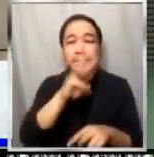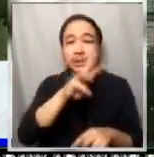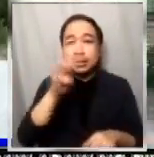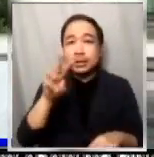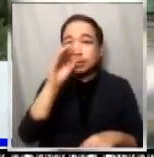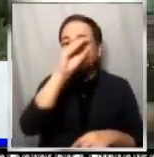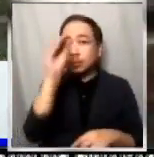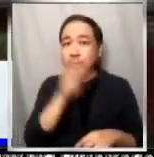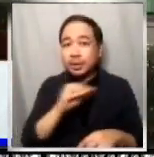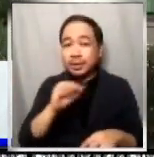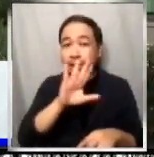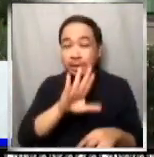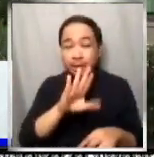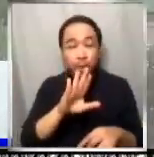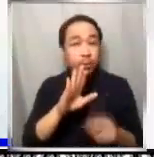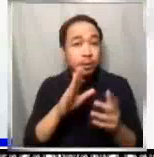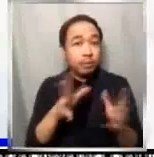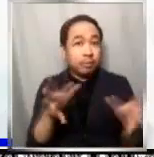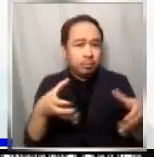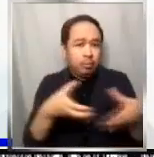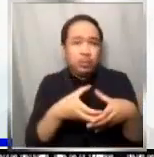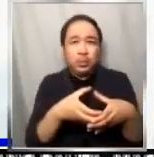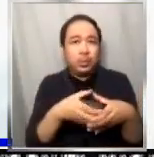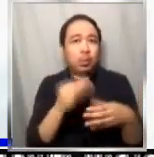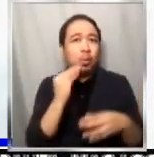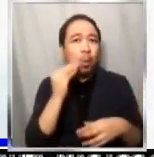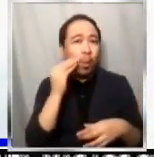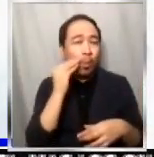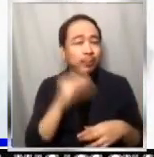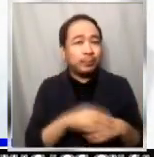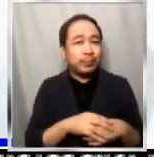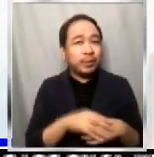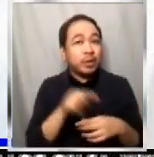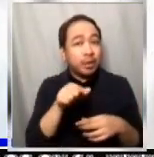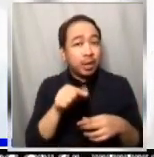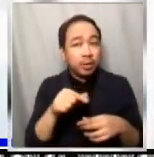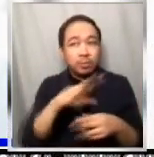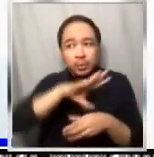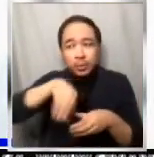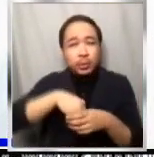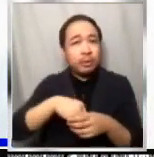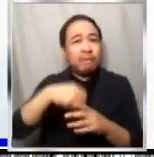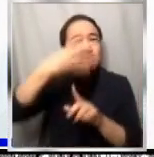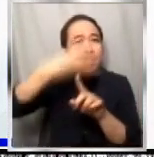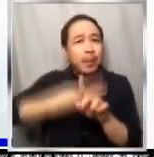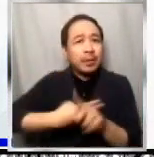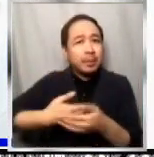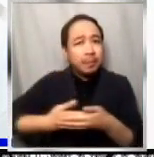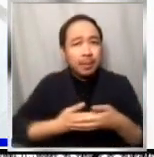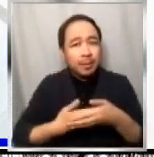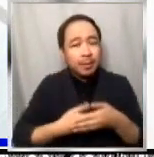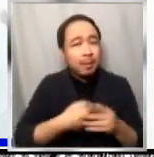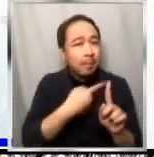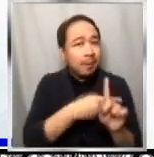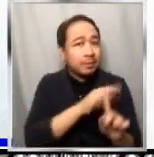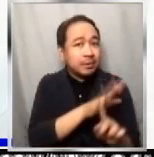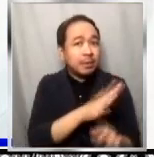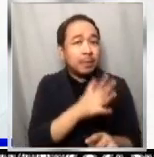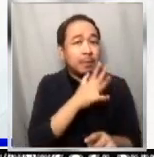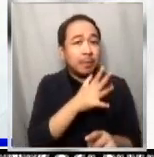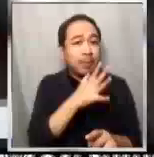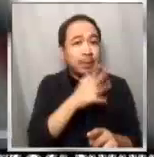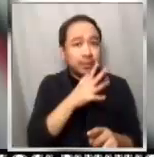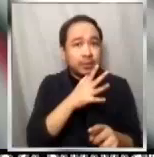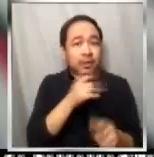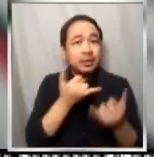kaso magkakasama raw sa bahay. Patuloy riyan ang 4 na buwang gulang na sanggol at kanyang ina na kabilang sa bagong kaso sa